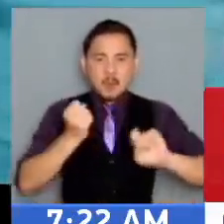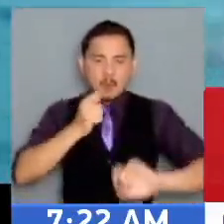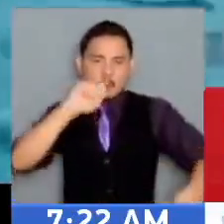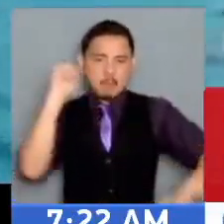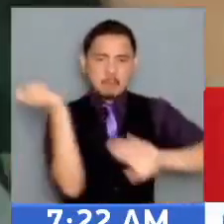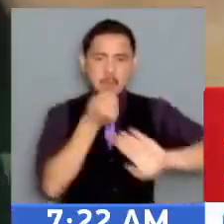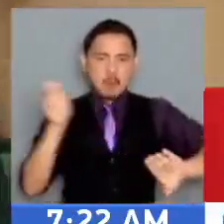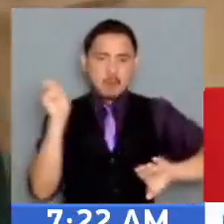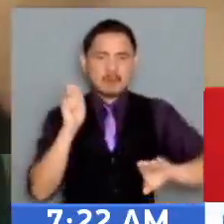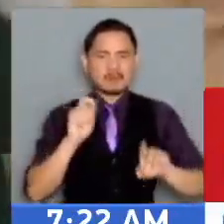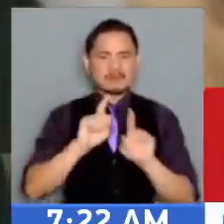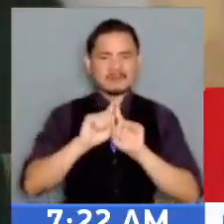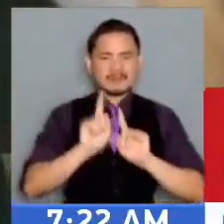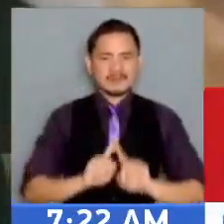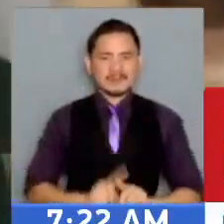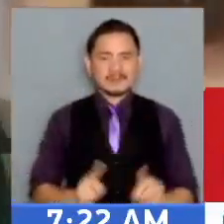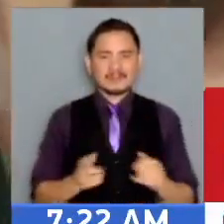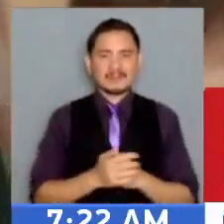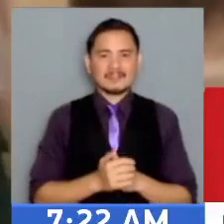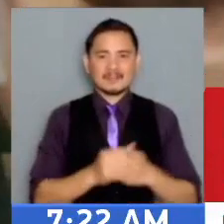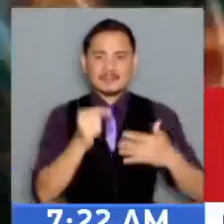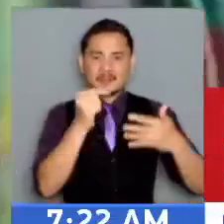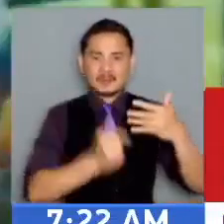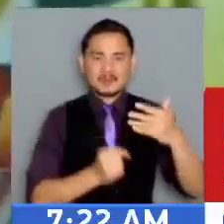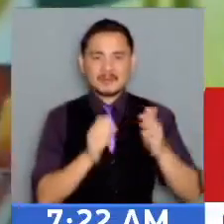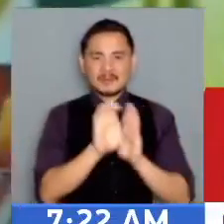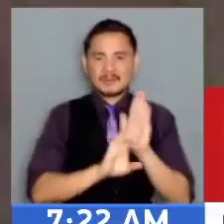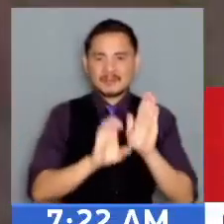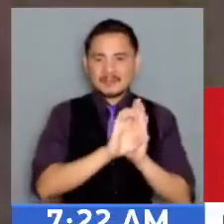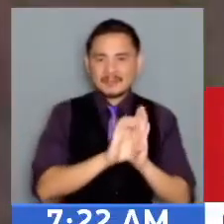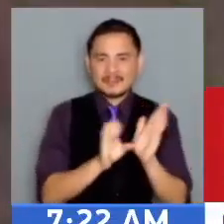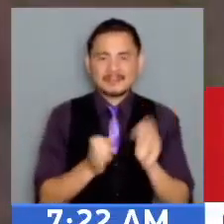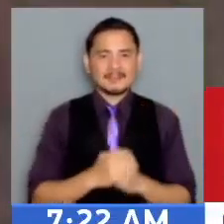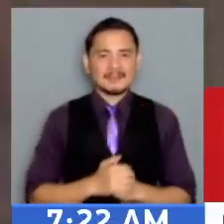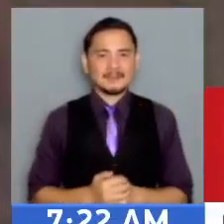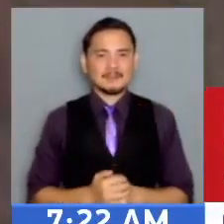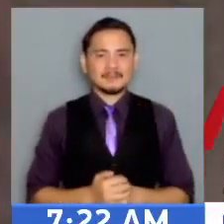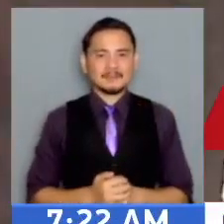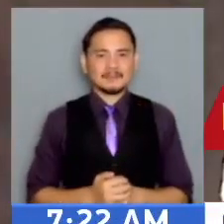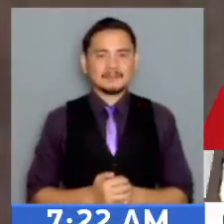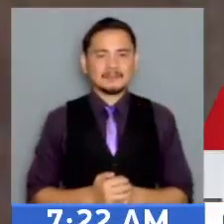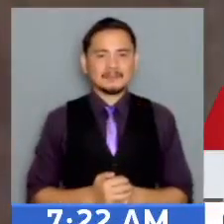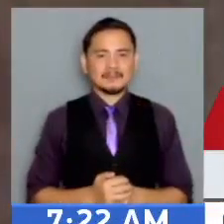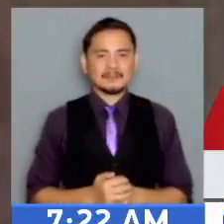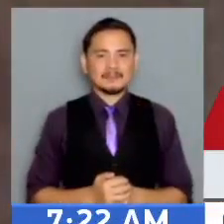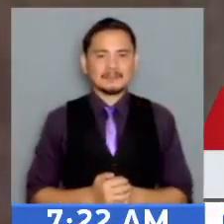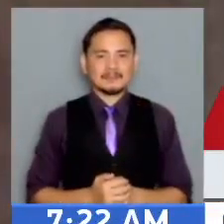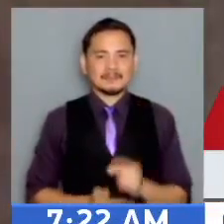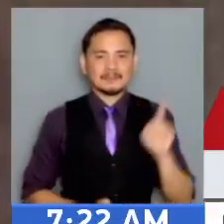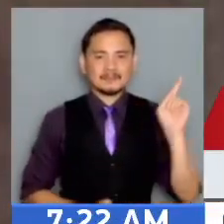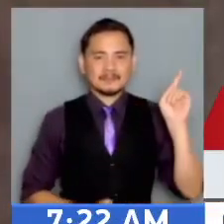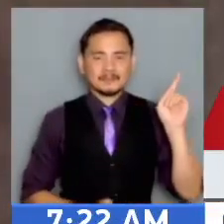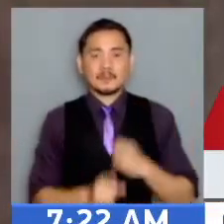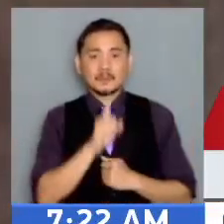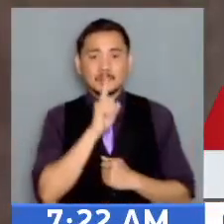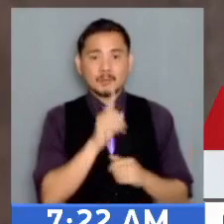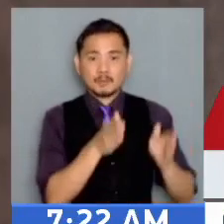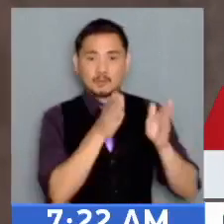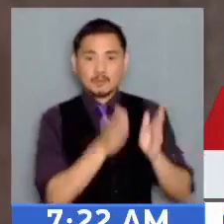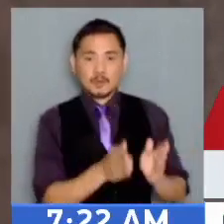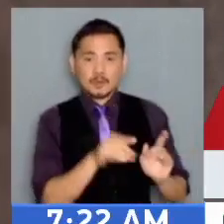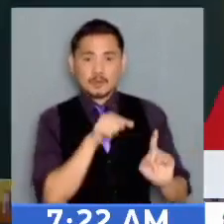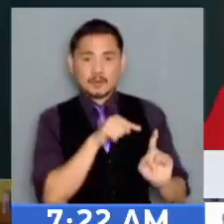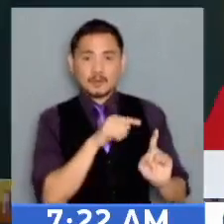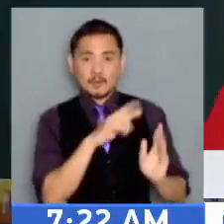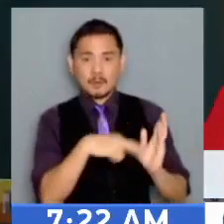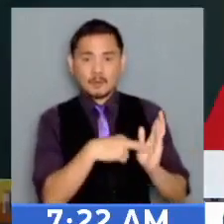John na si Steve Armstrong. Very mapagmahal siyang tao, pero reserved din